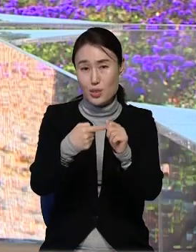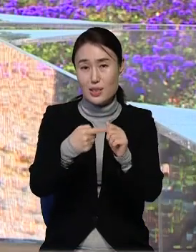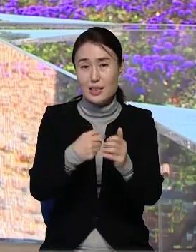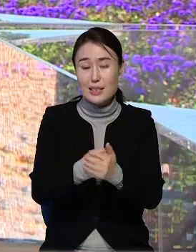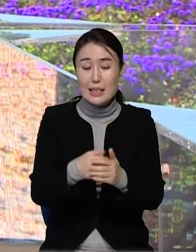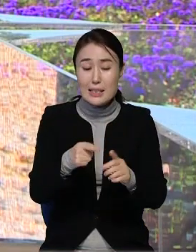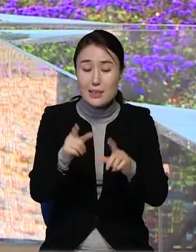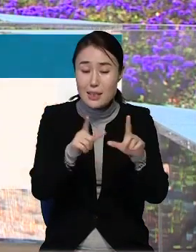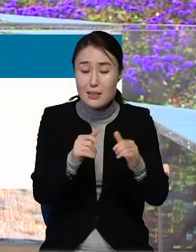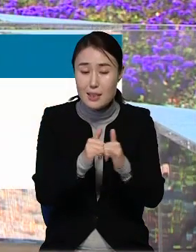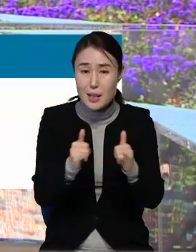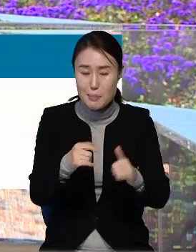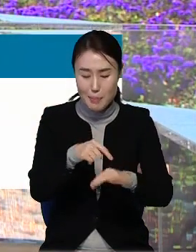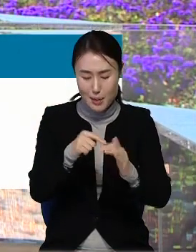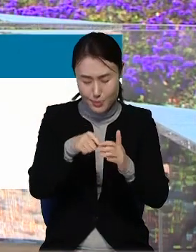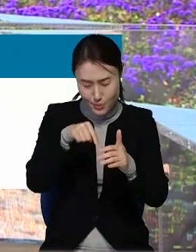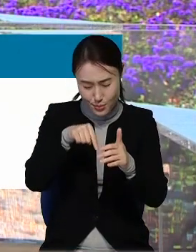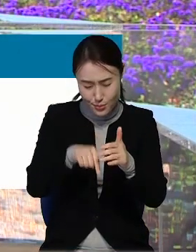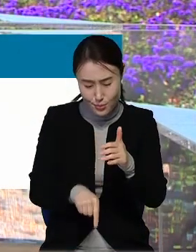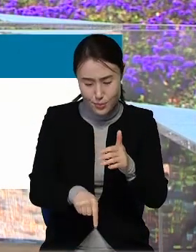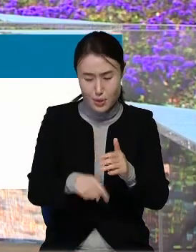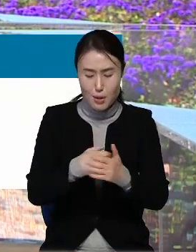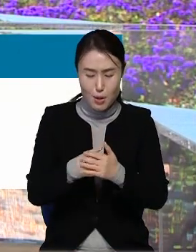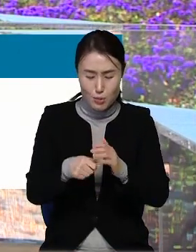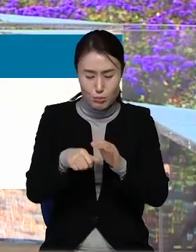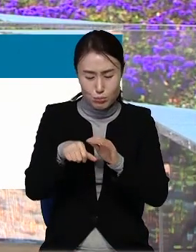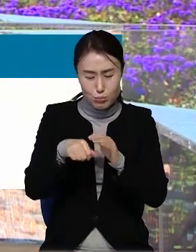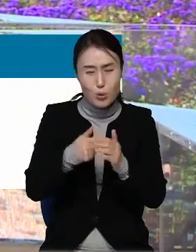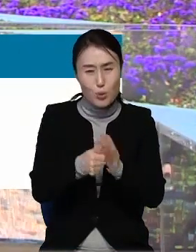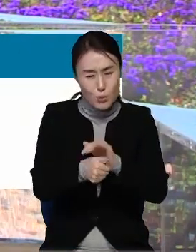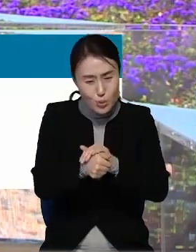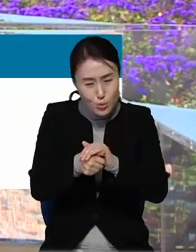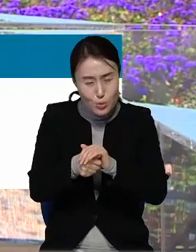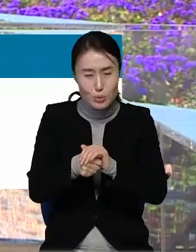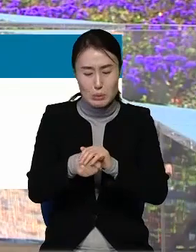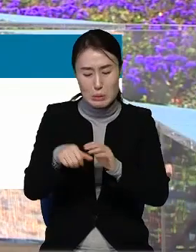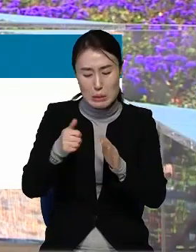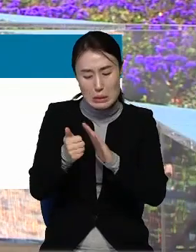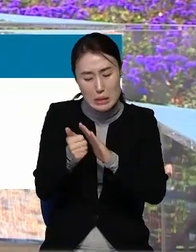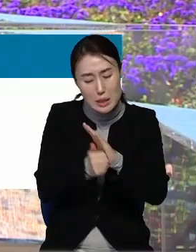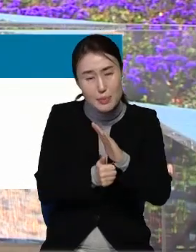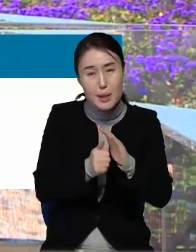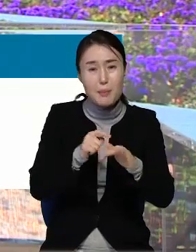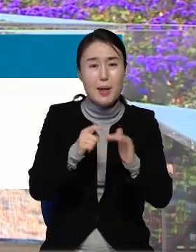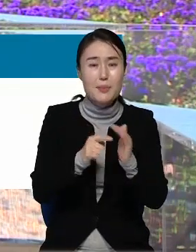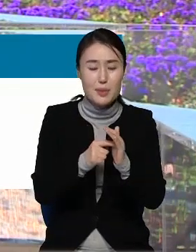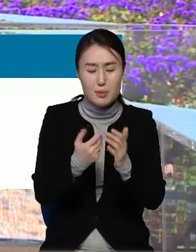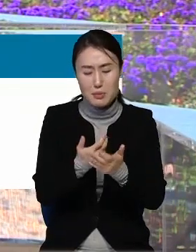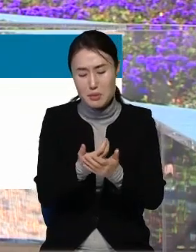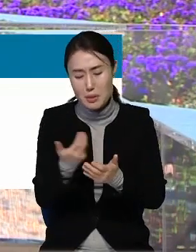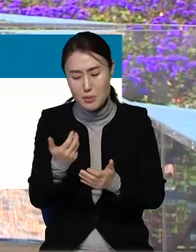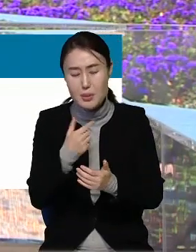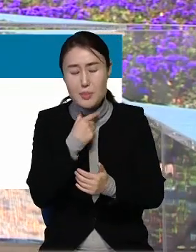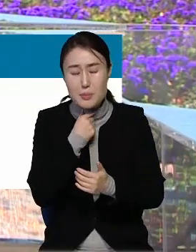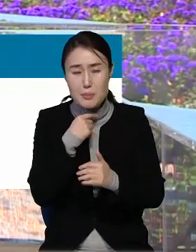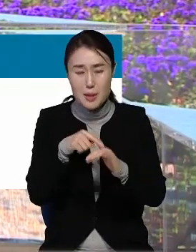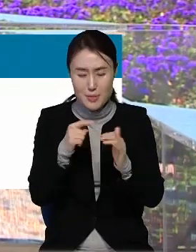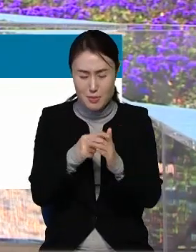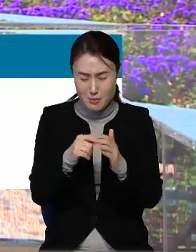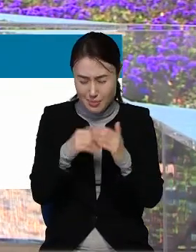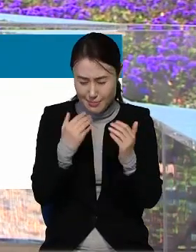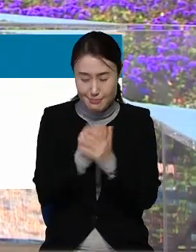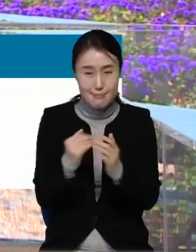우리 지역 주민들이 가슴 속에 열등감, 좀 패배의식, 그런 부분, 또 떠나고 싶은 그런 마음들을